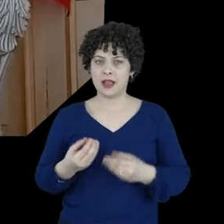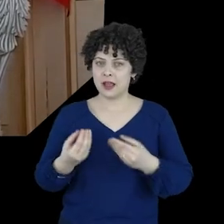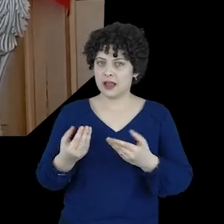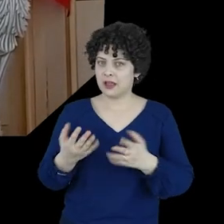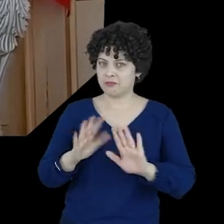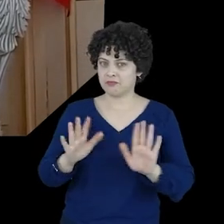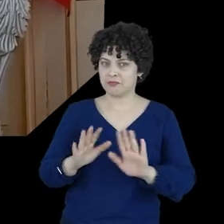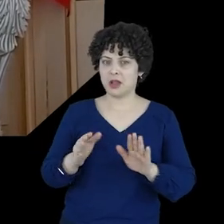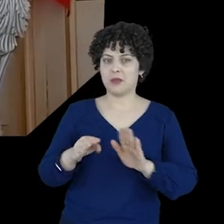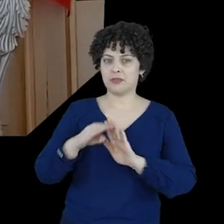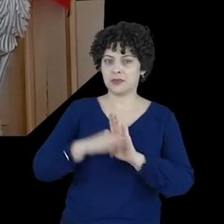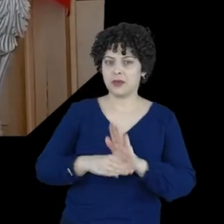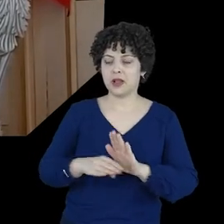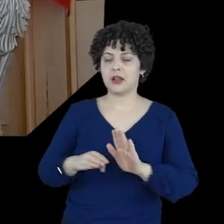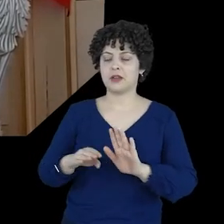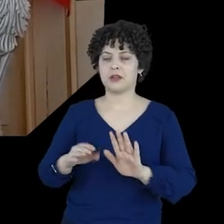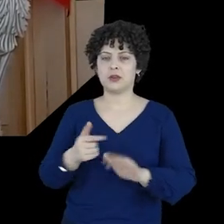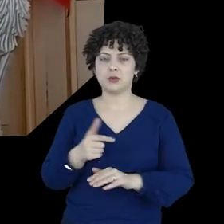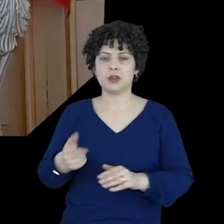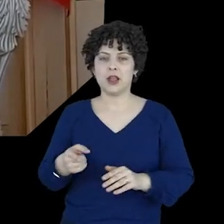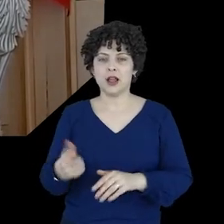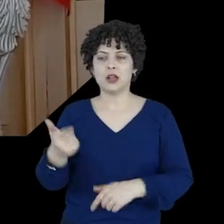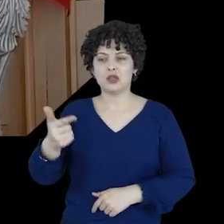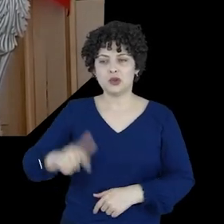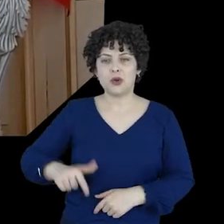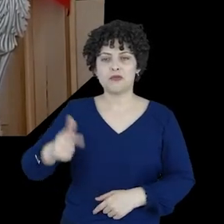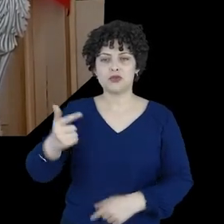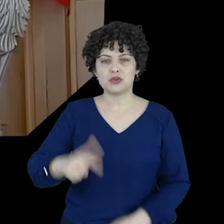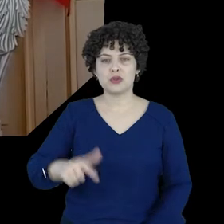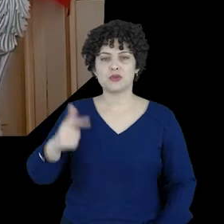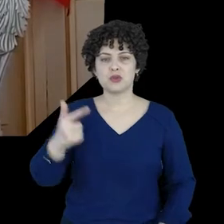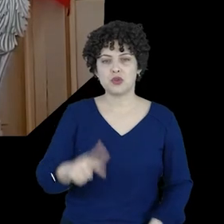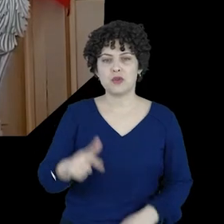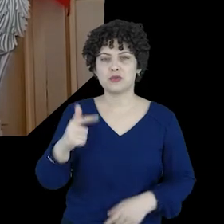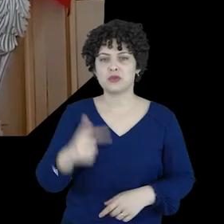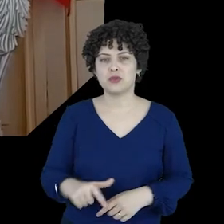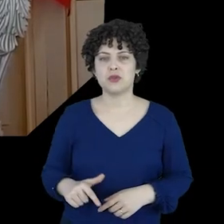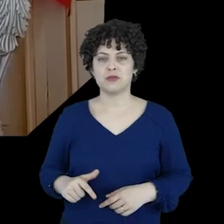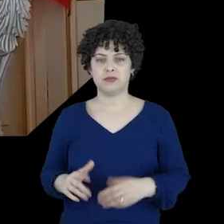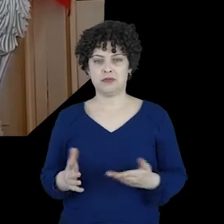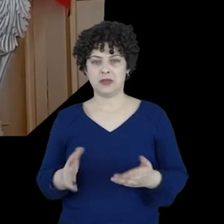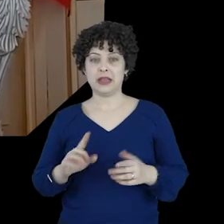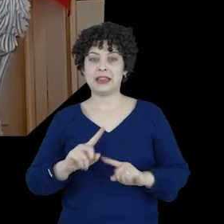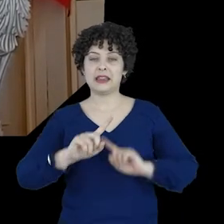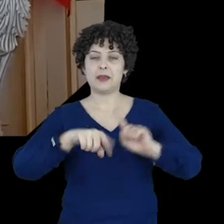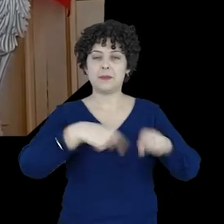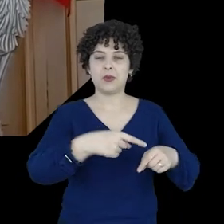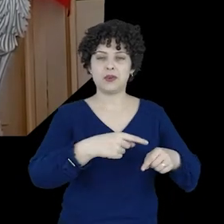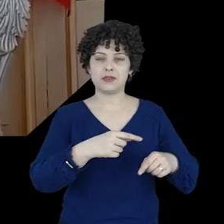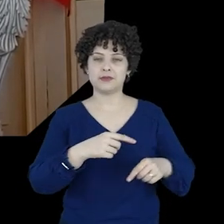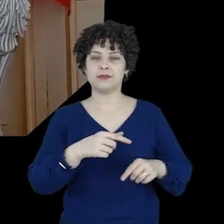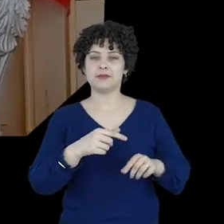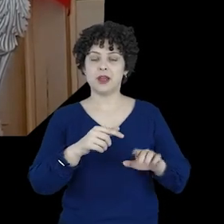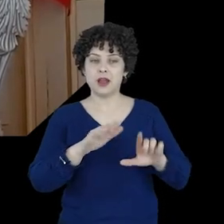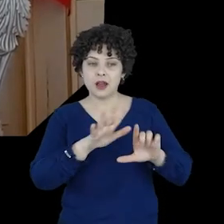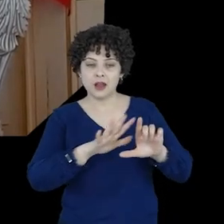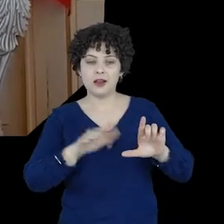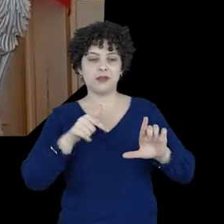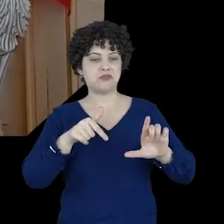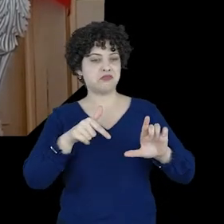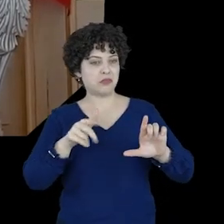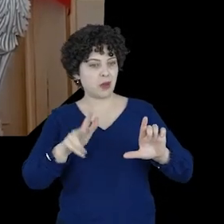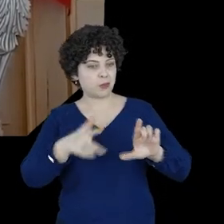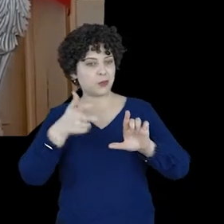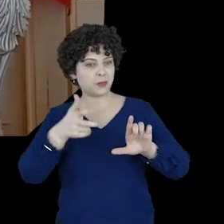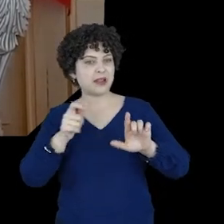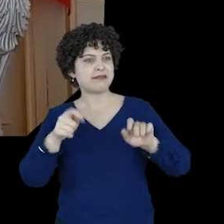pour autant lui donner des consignes, on pourrait aussi l'encourager à faire un certain type d'activité pour qu'à la fin, on puisse avoir des images exploitables,